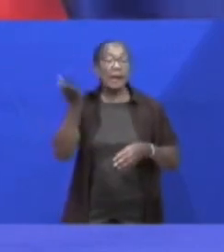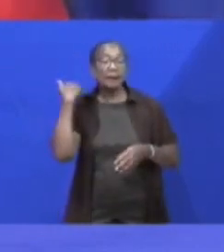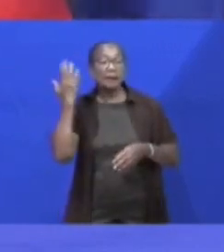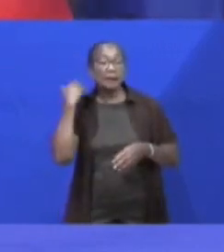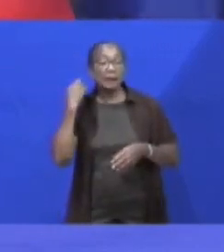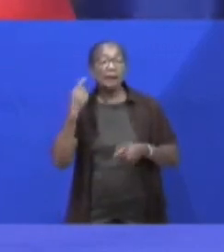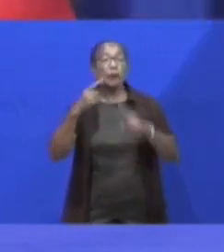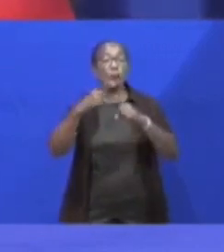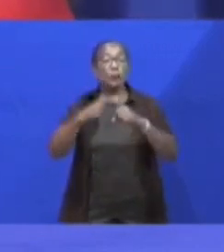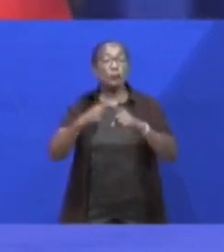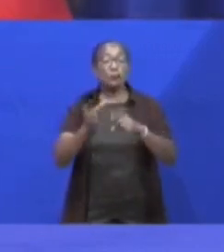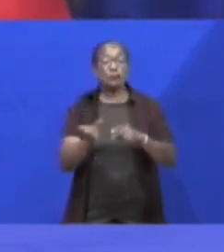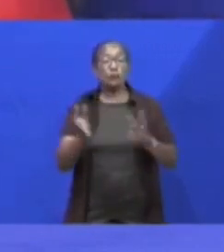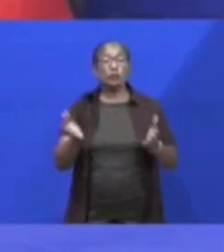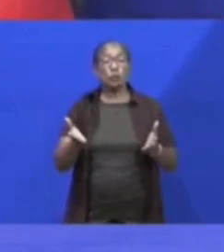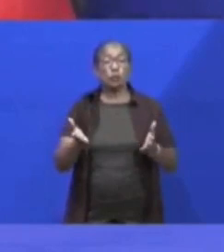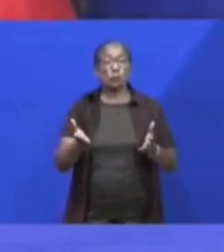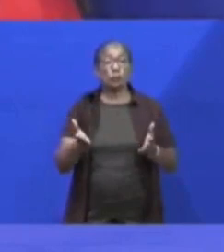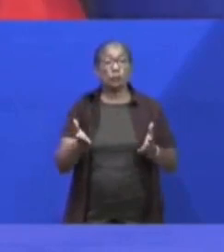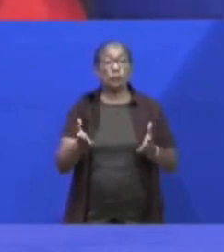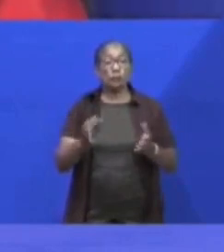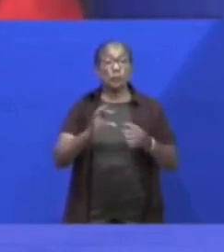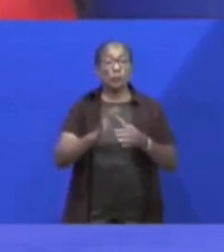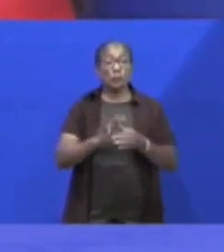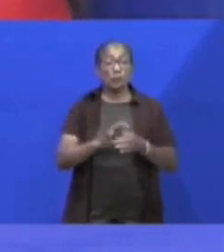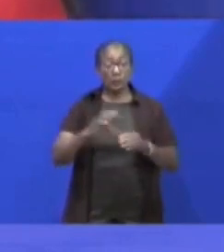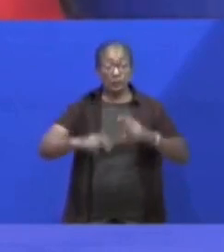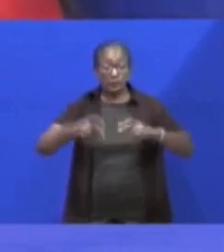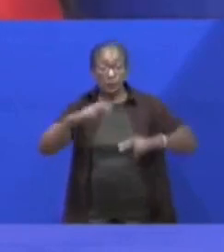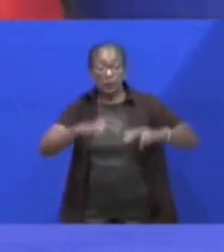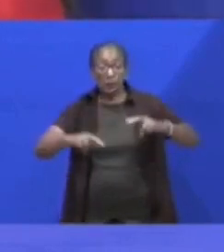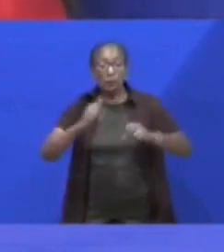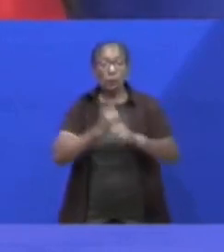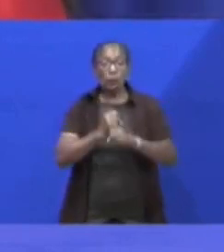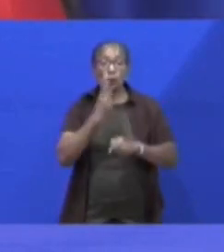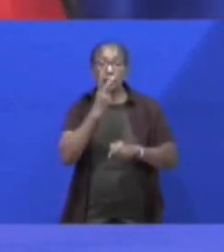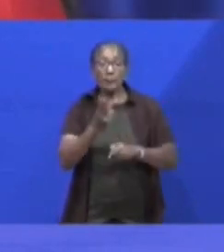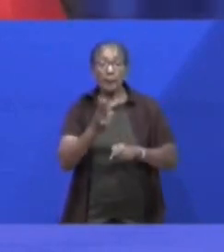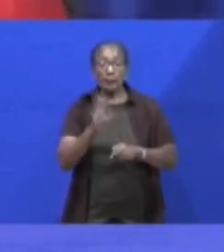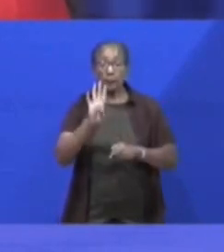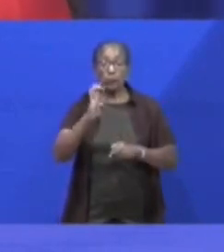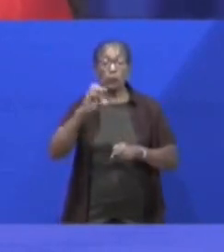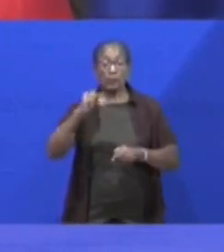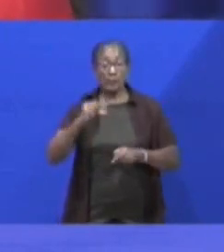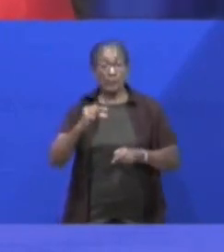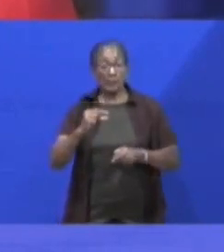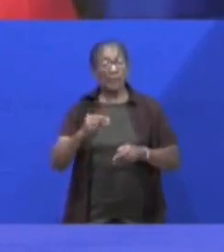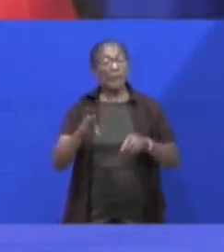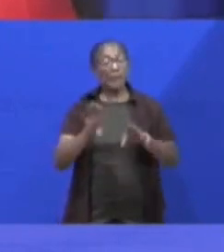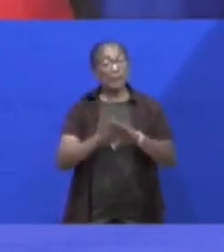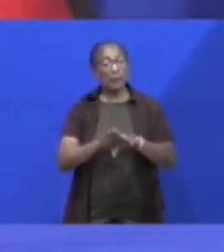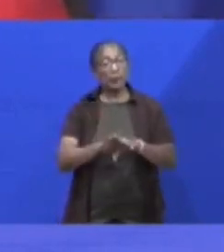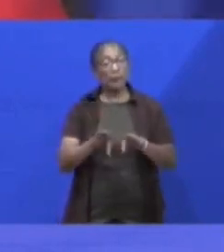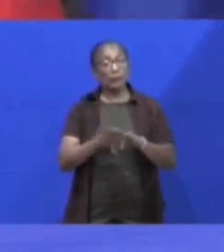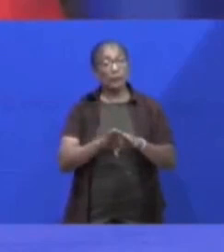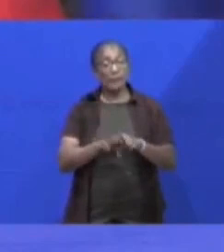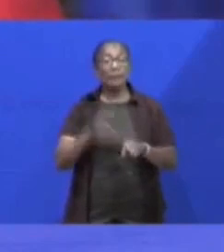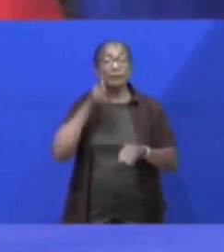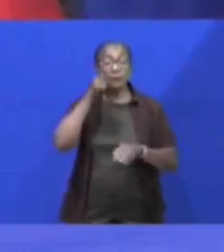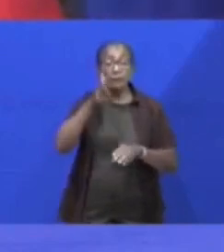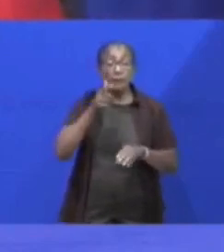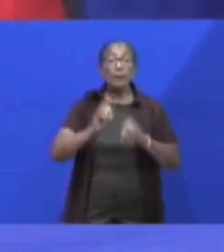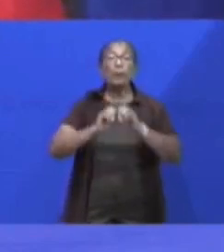eerdere positieve. Contact tracing, hoe doen we dat bij het BOG? Net zoals we dus recent het filmpje